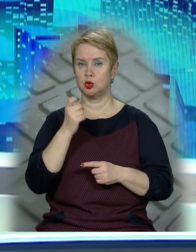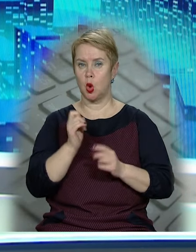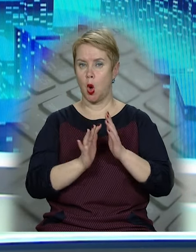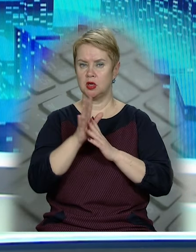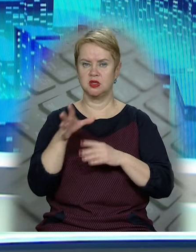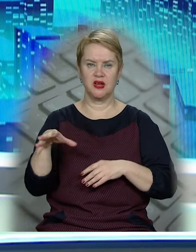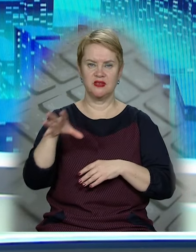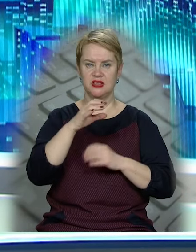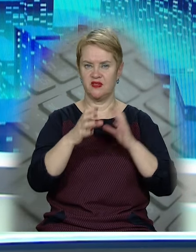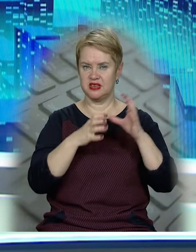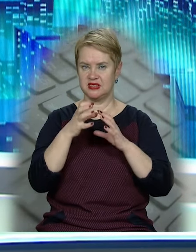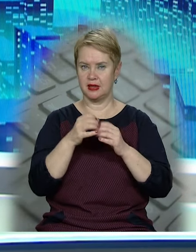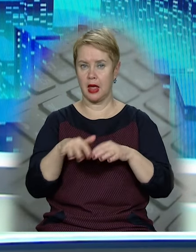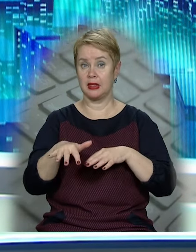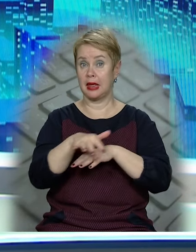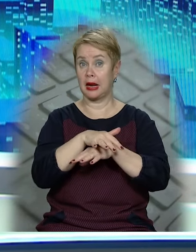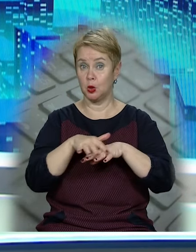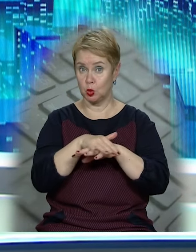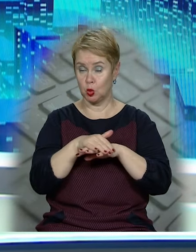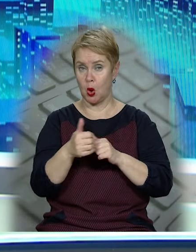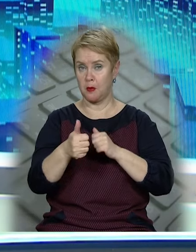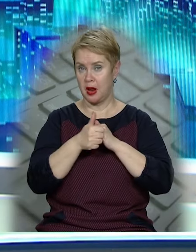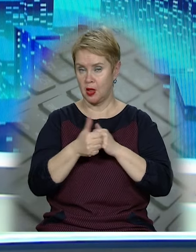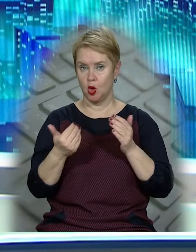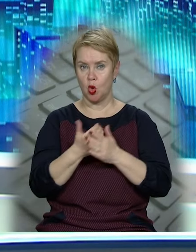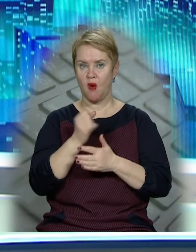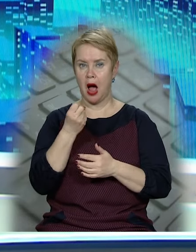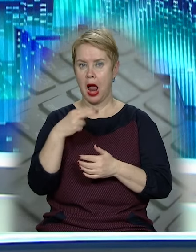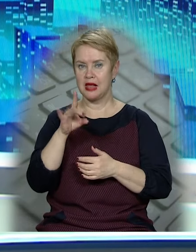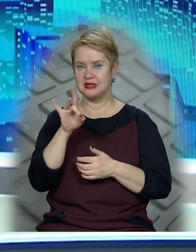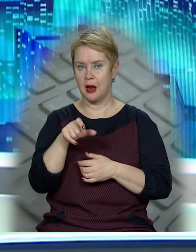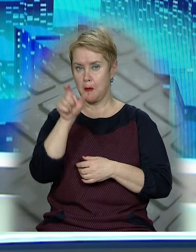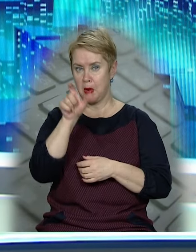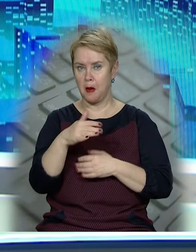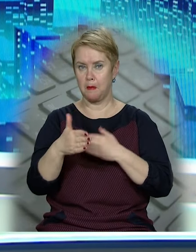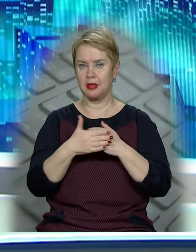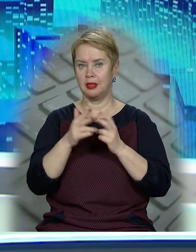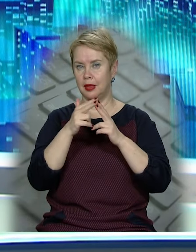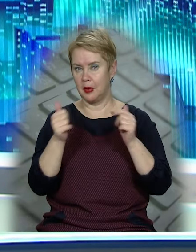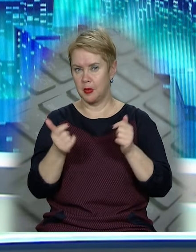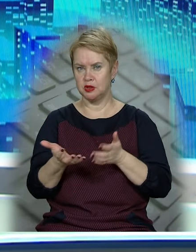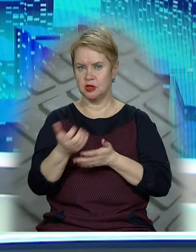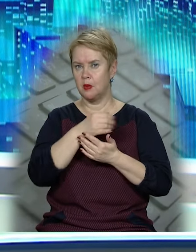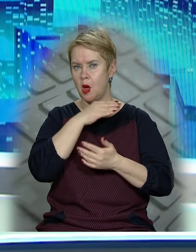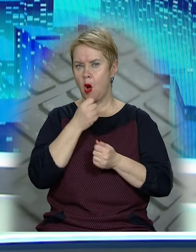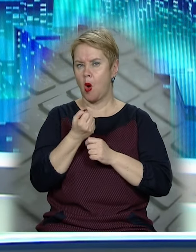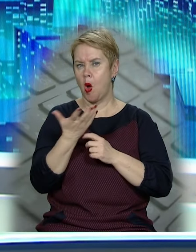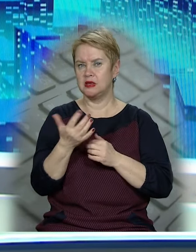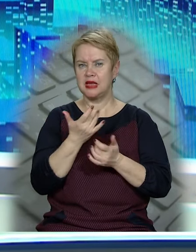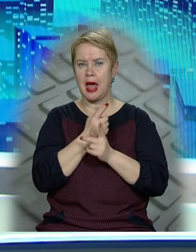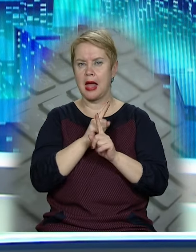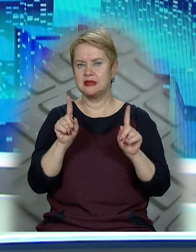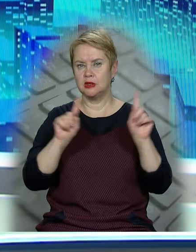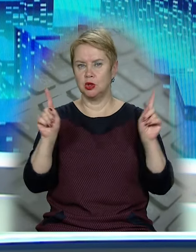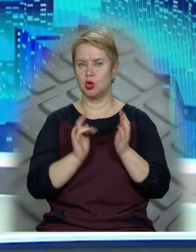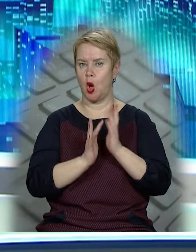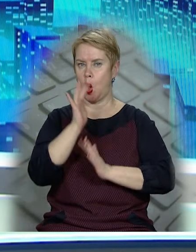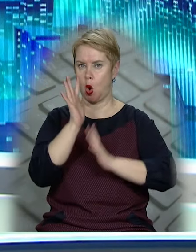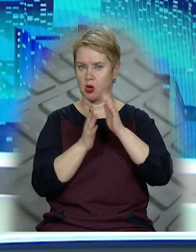рослин з усього світу на прибудинковій території. Мешканець Новоолександрівки, що під Дніпром, зібрав чималу колекцію екзотичних